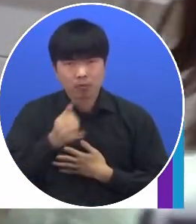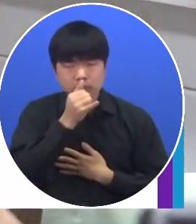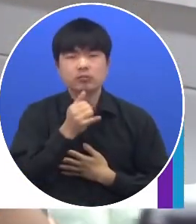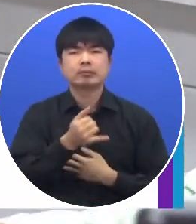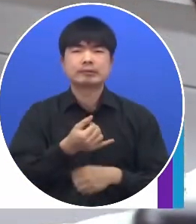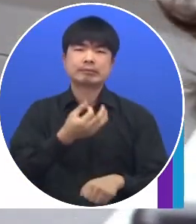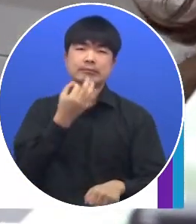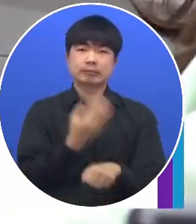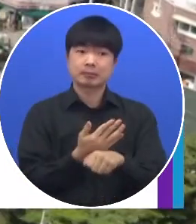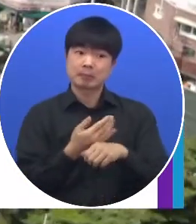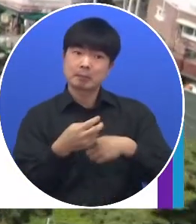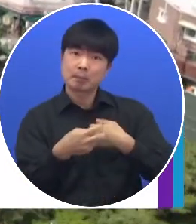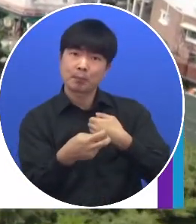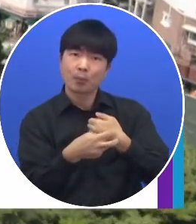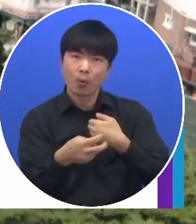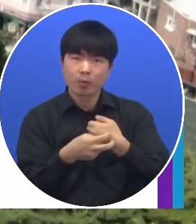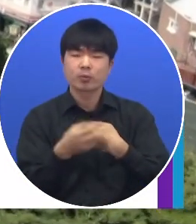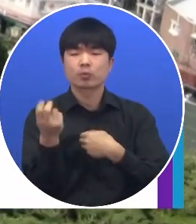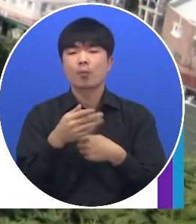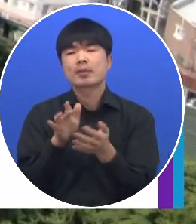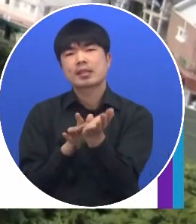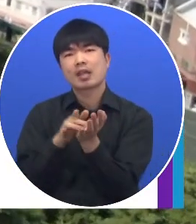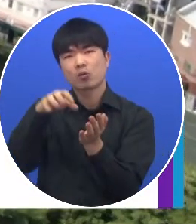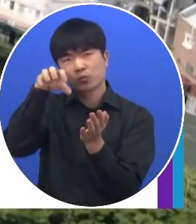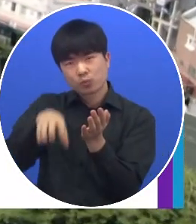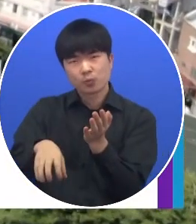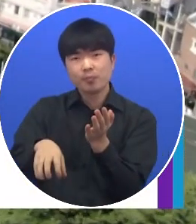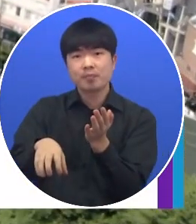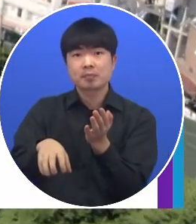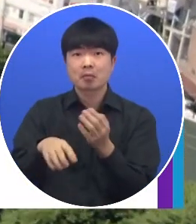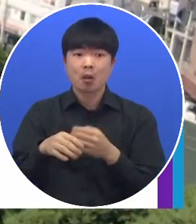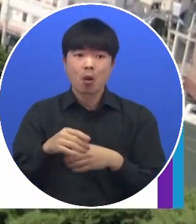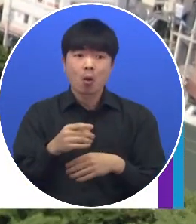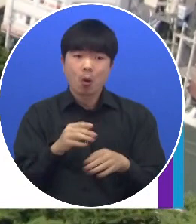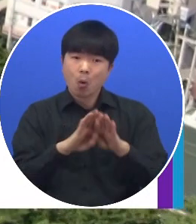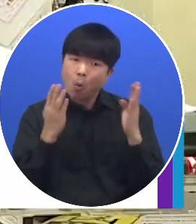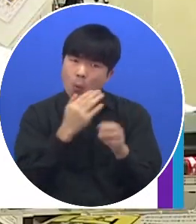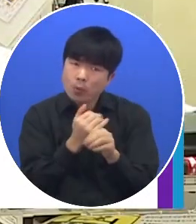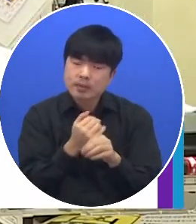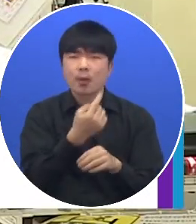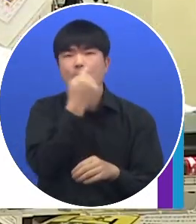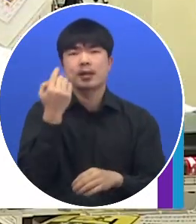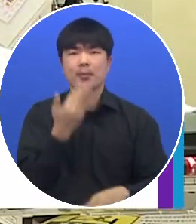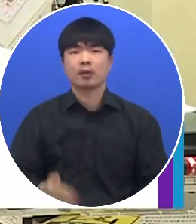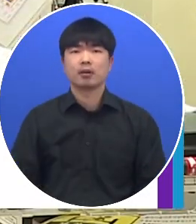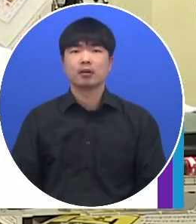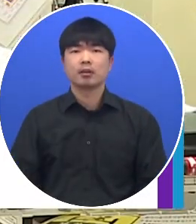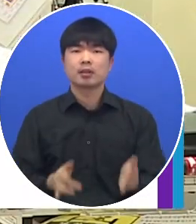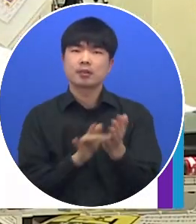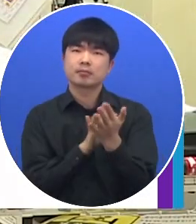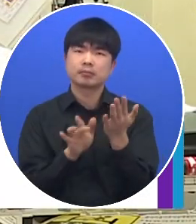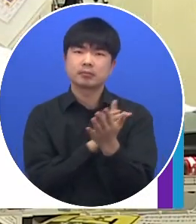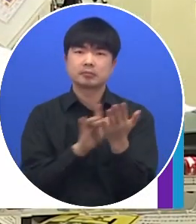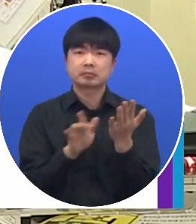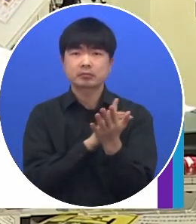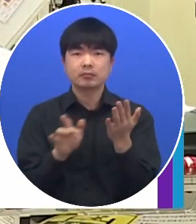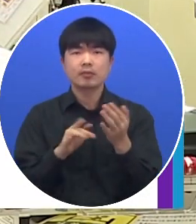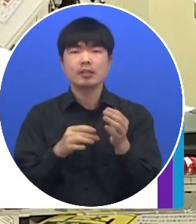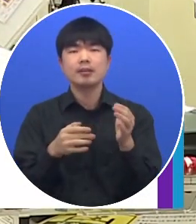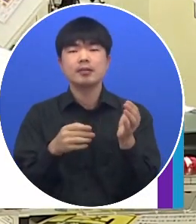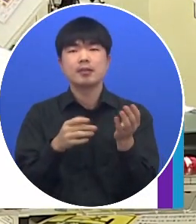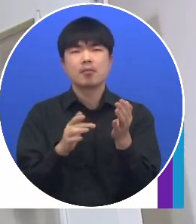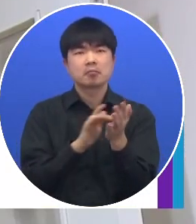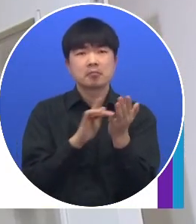갑자기 아프시다면 간편하게 문 여는 병원과 약국을 확인하실 수 있습니다 스마트폰 응급의료 정보제공